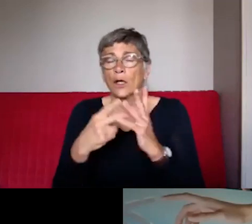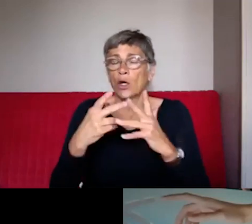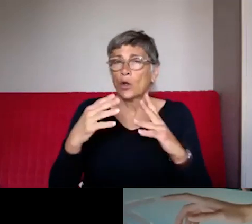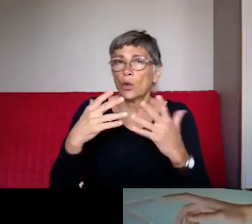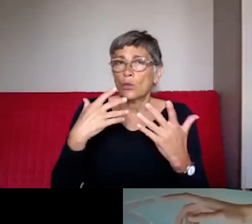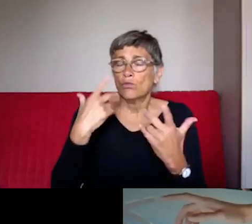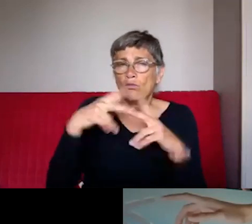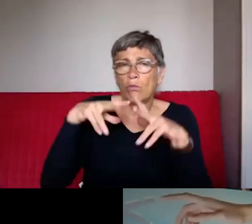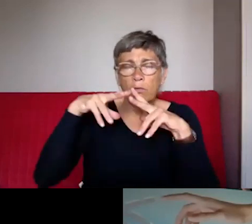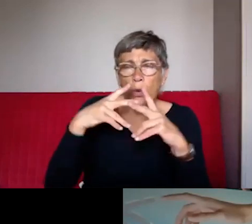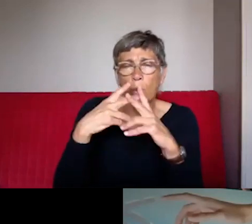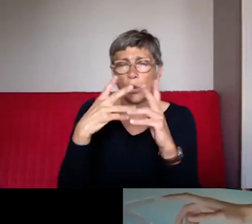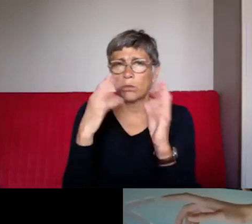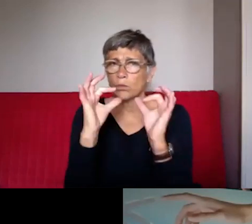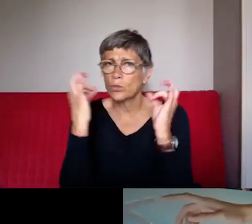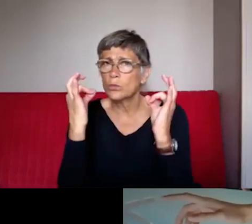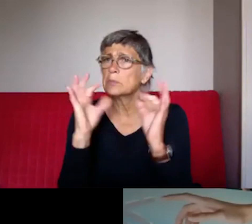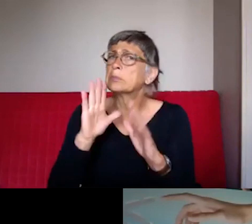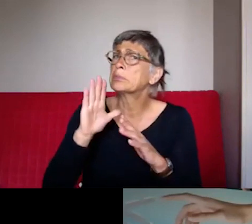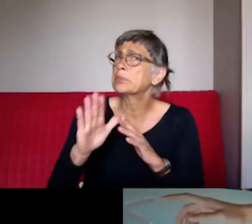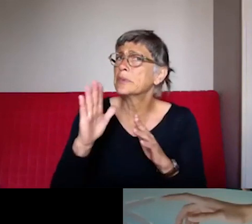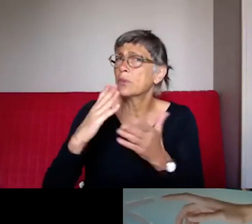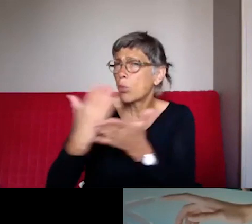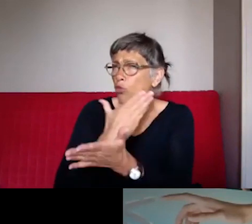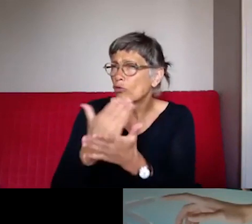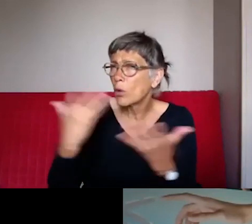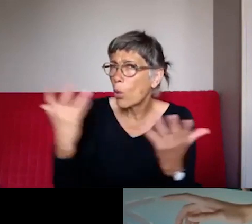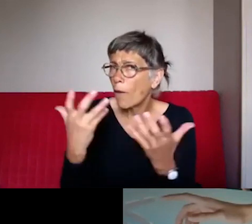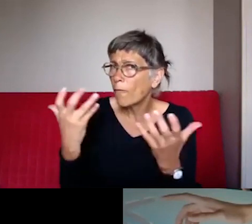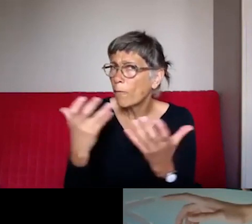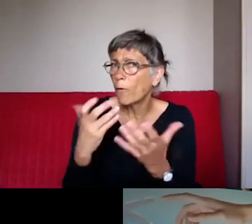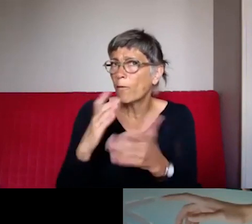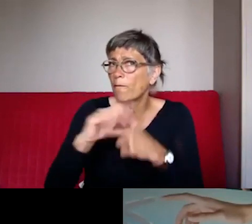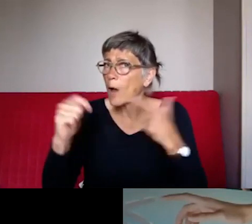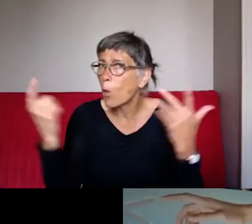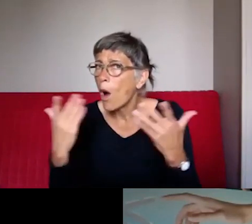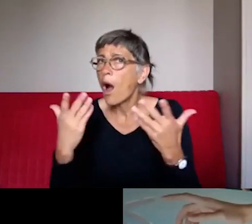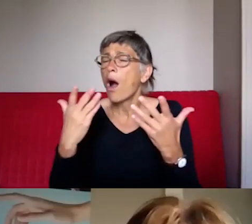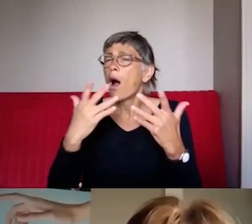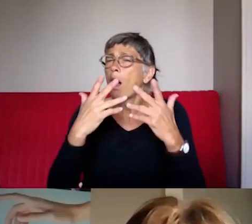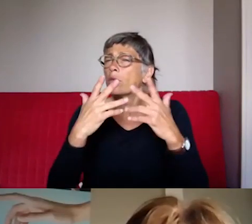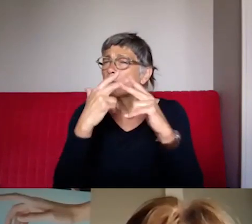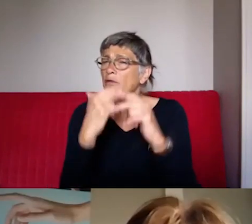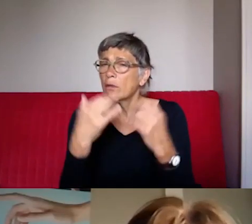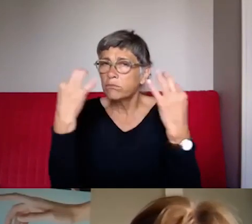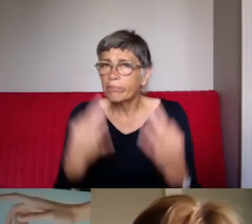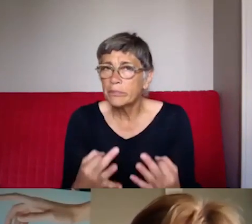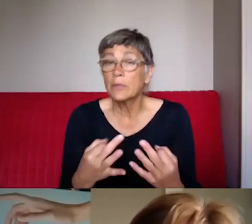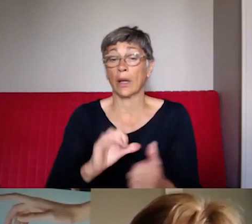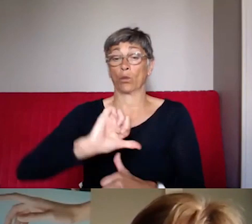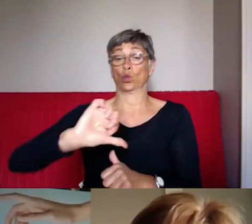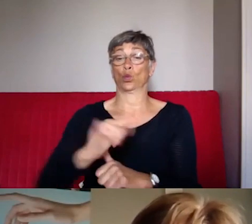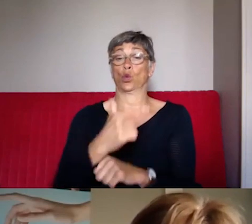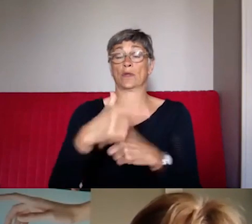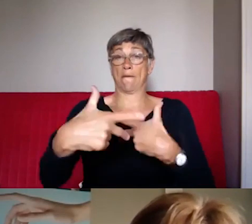et analyser la nature des projets, de ce que la personne veut faire. On a une deuxième phase d'investigation qui est un petit peu plus